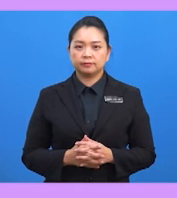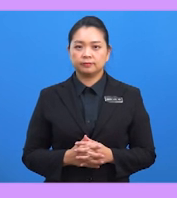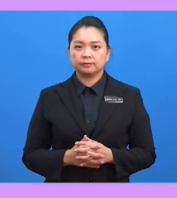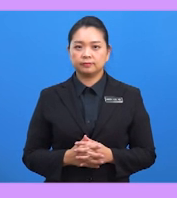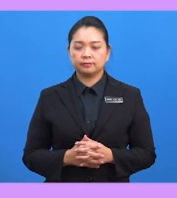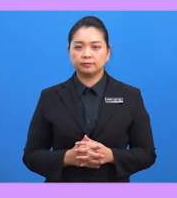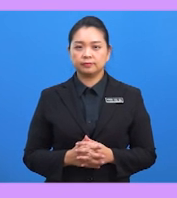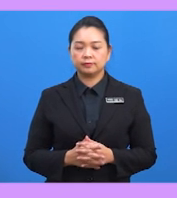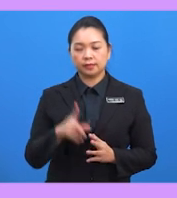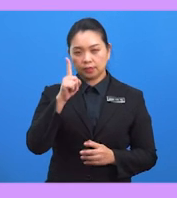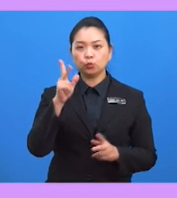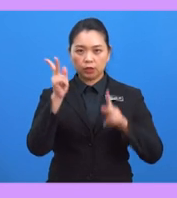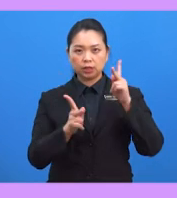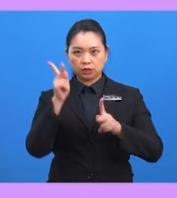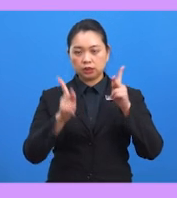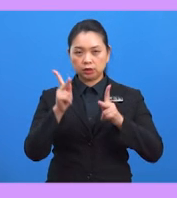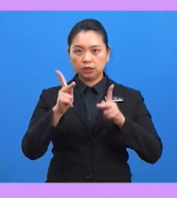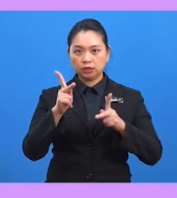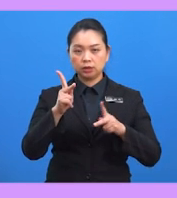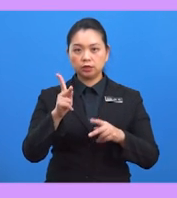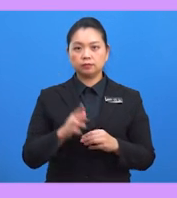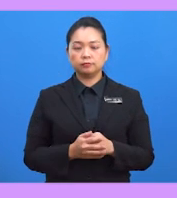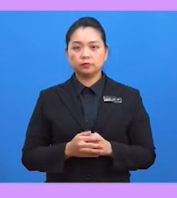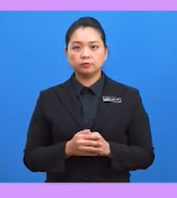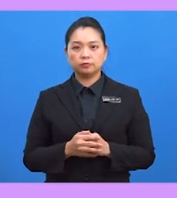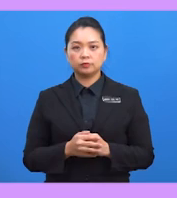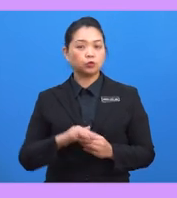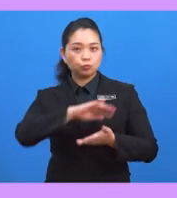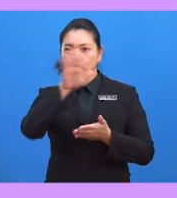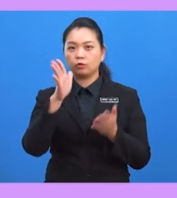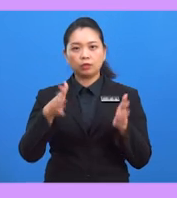menunjukkan sebuah kereta mewah yang menjadi idaman semua.